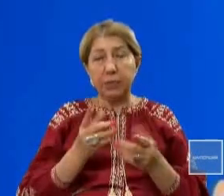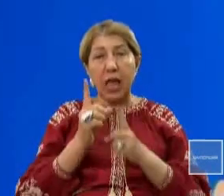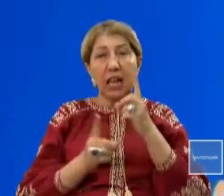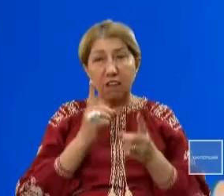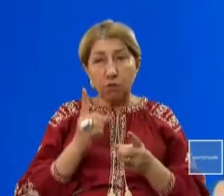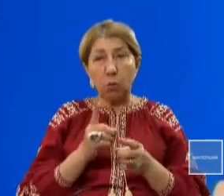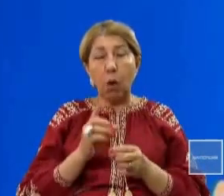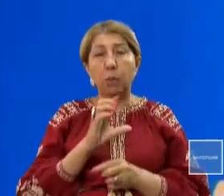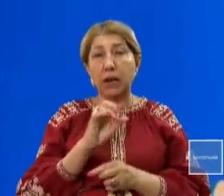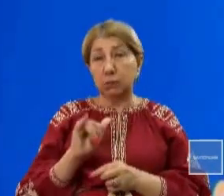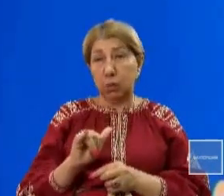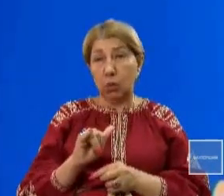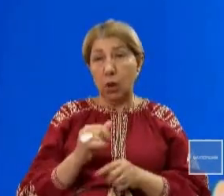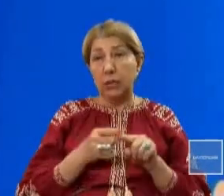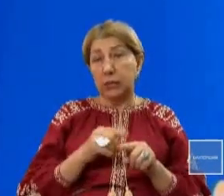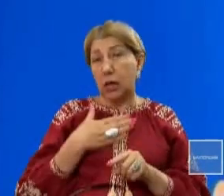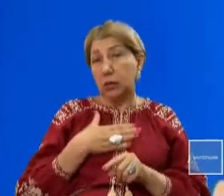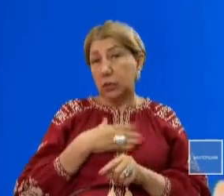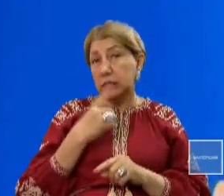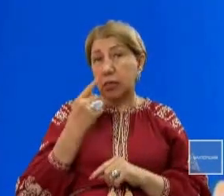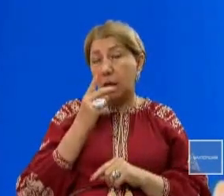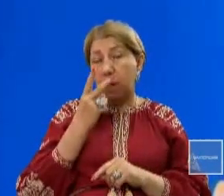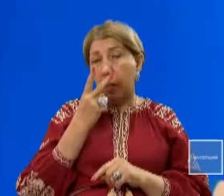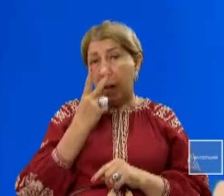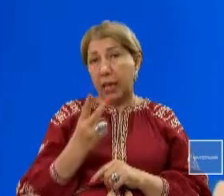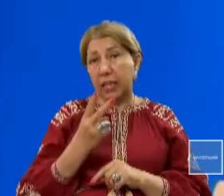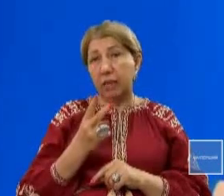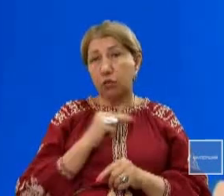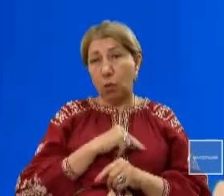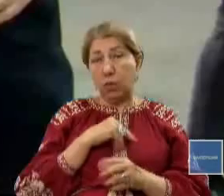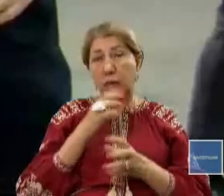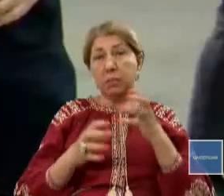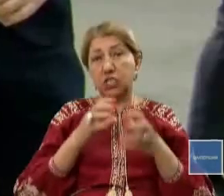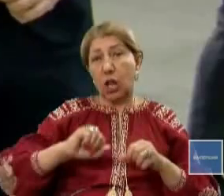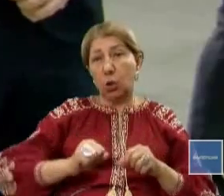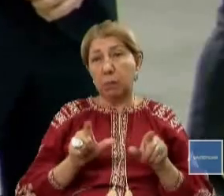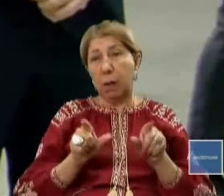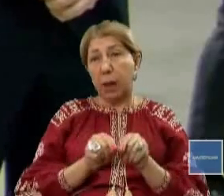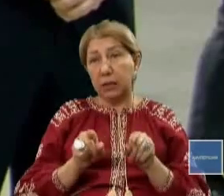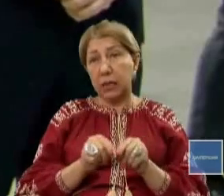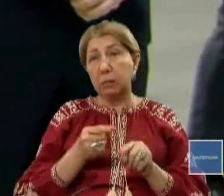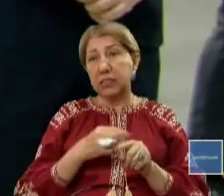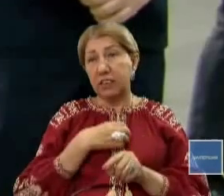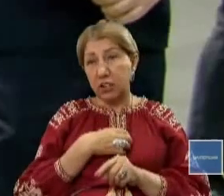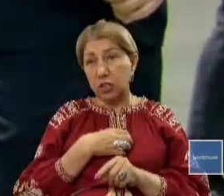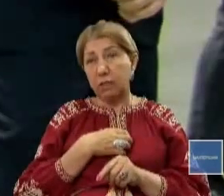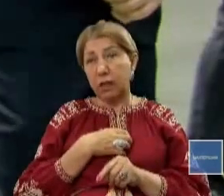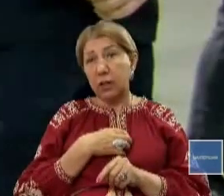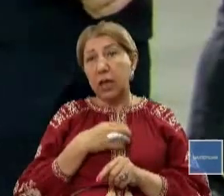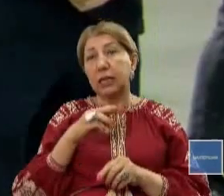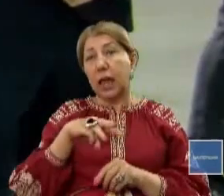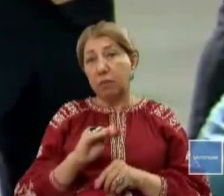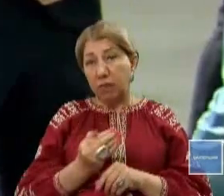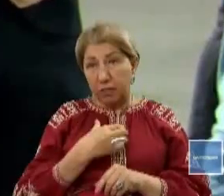про службу, і це наш один з маяків в роботі з нашими міжнародними партнерами, і для нас це важливо, і для Міжнародного валютного фонду